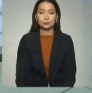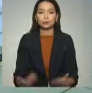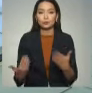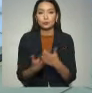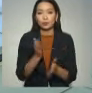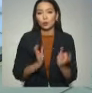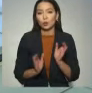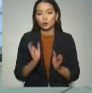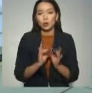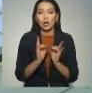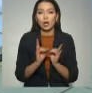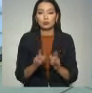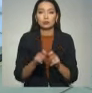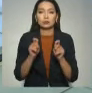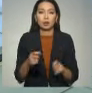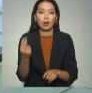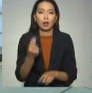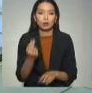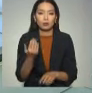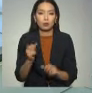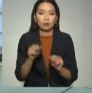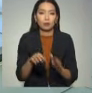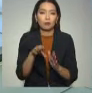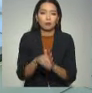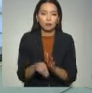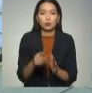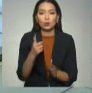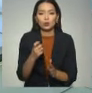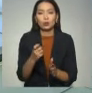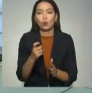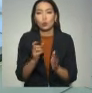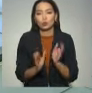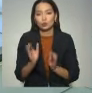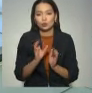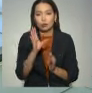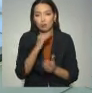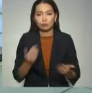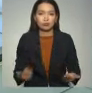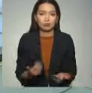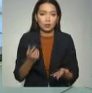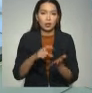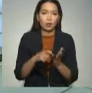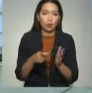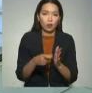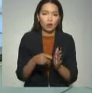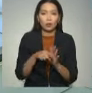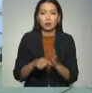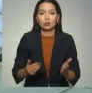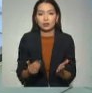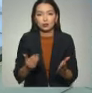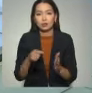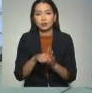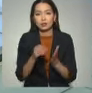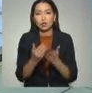Новое студенческое общежитие открыли в Астане. Оно может вместить больше 100 студентов. Помимо комнат для проживания, в здании есть спортзал, комнаты